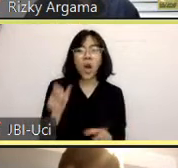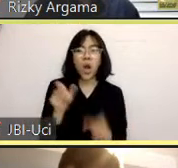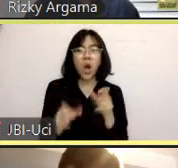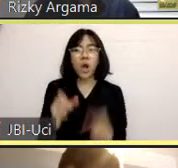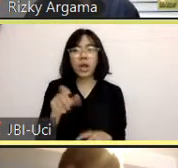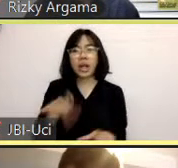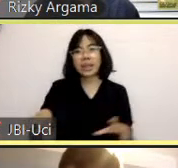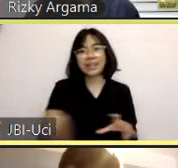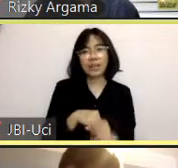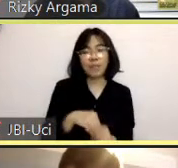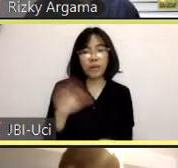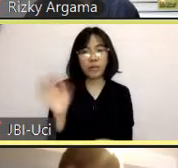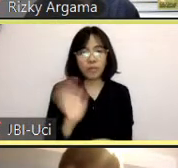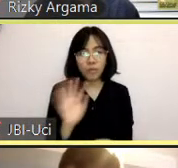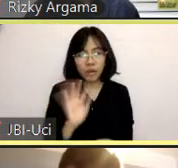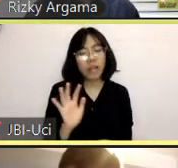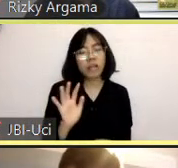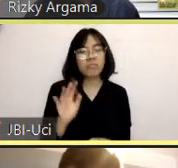belum banyak